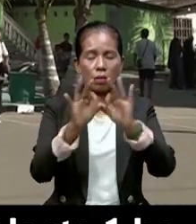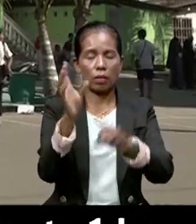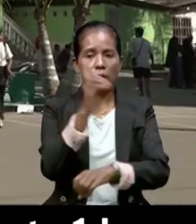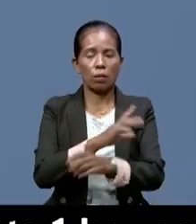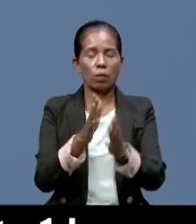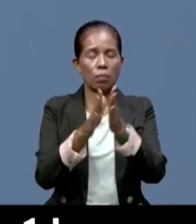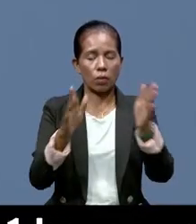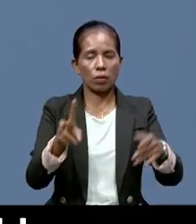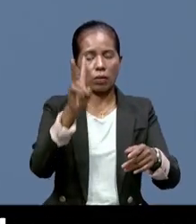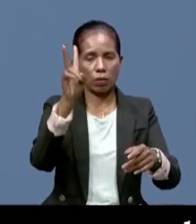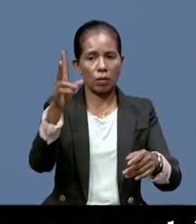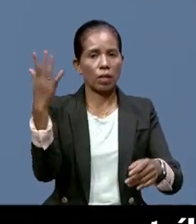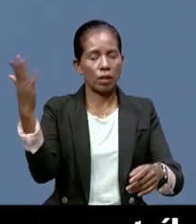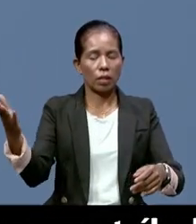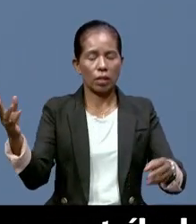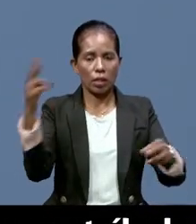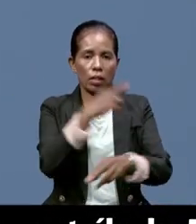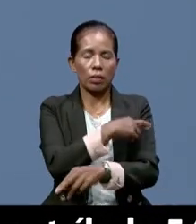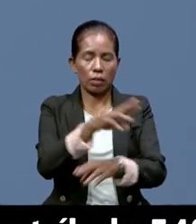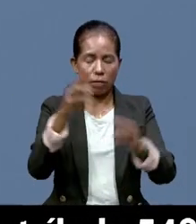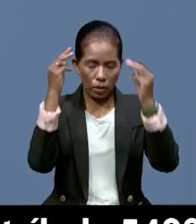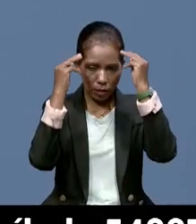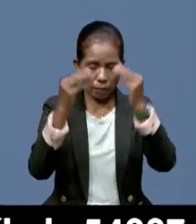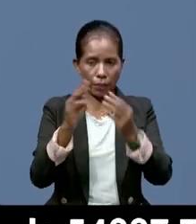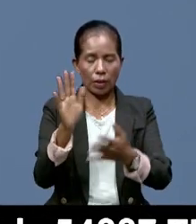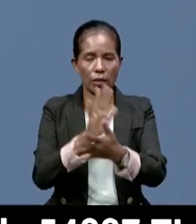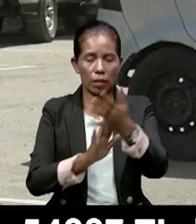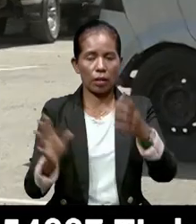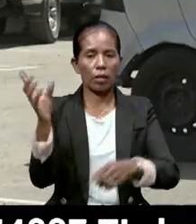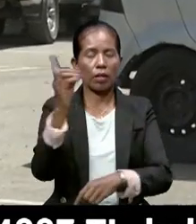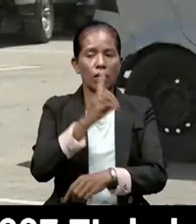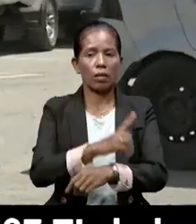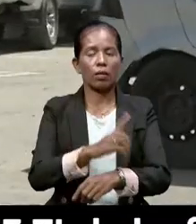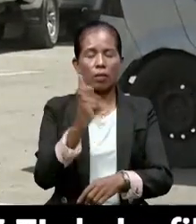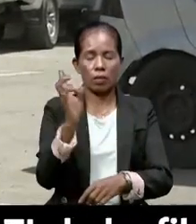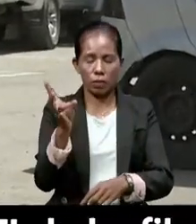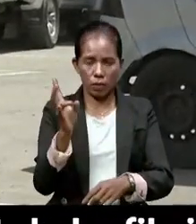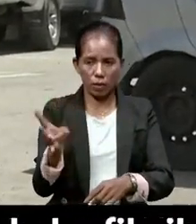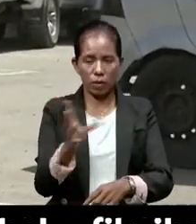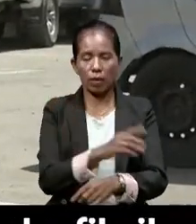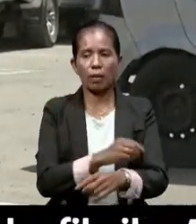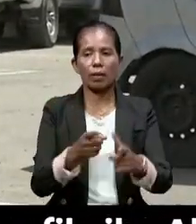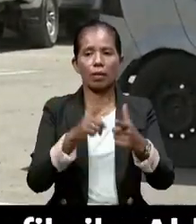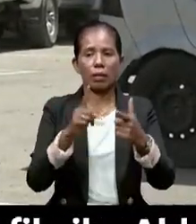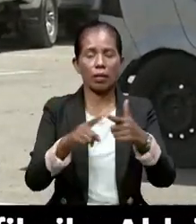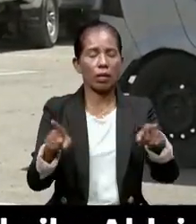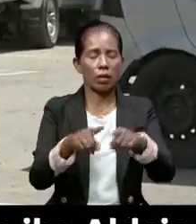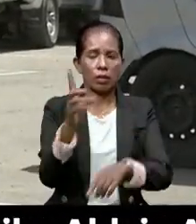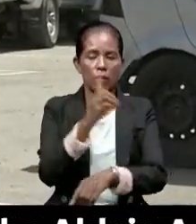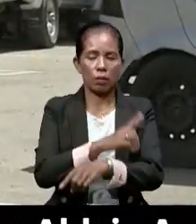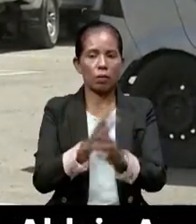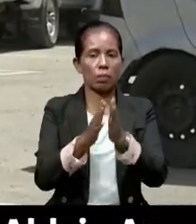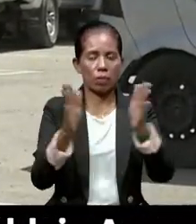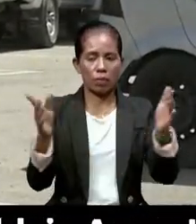daruak ia religion Islam. Lorong Idul Adha selebra hafuin liutia lorong hitunulu Idul Fitrinya nudar lorong bod